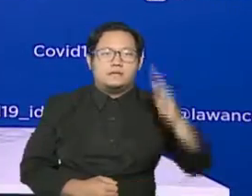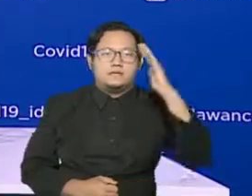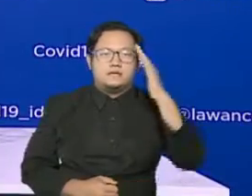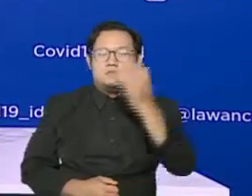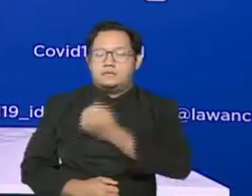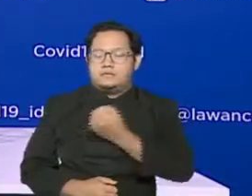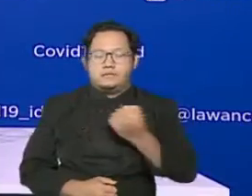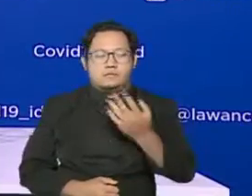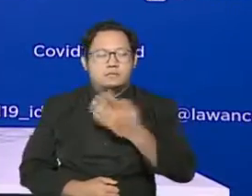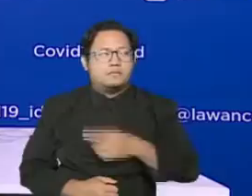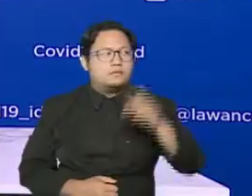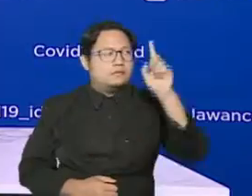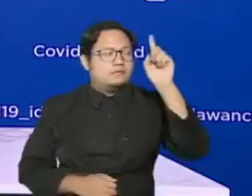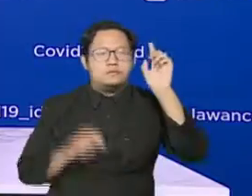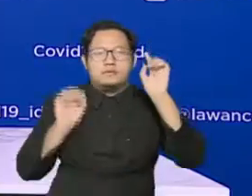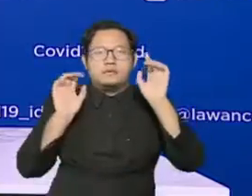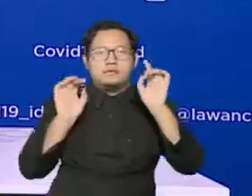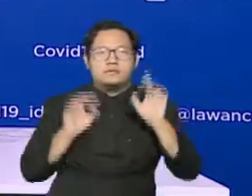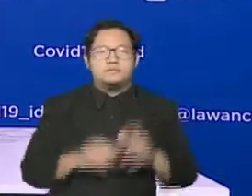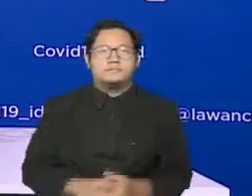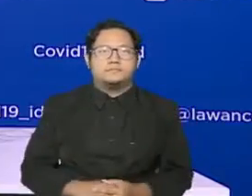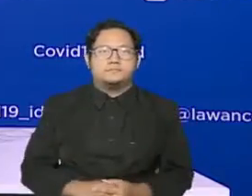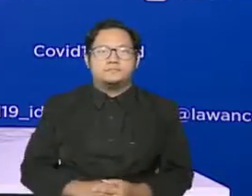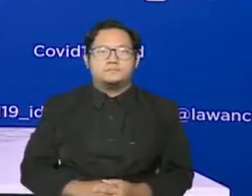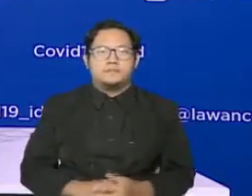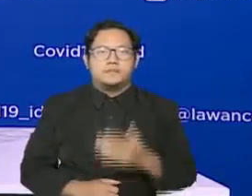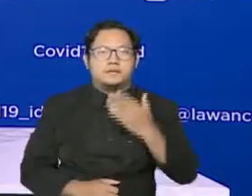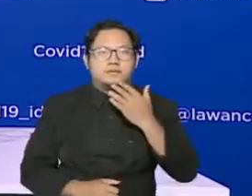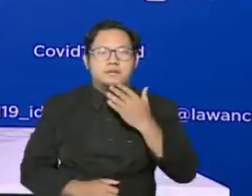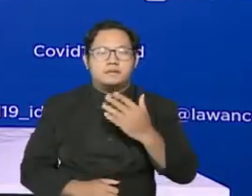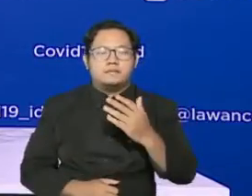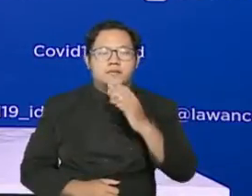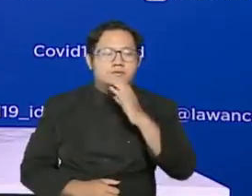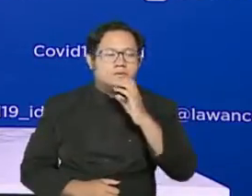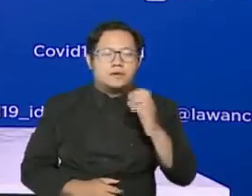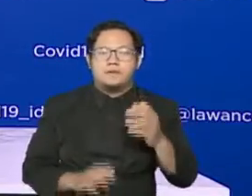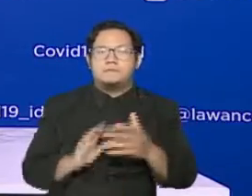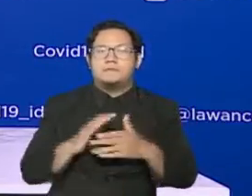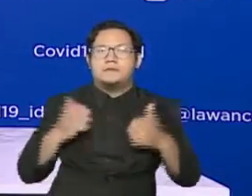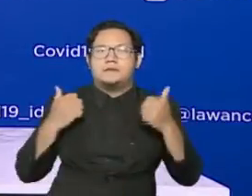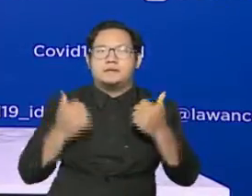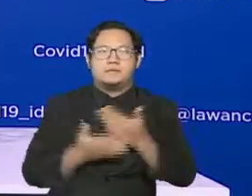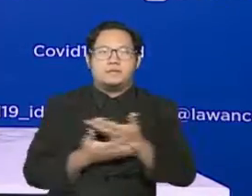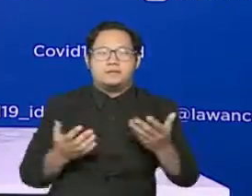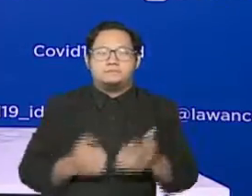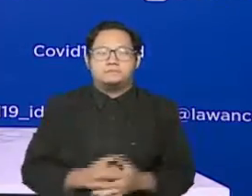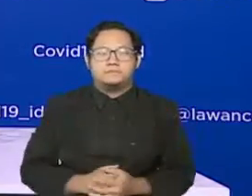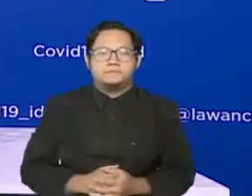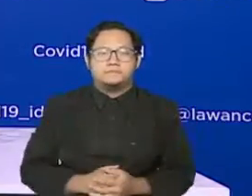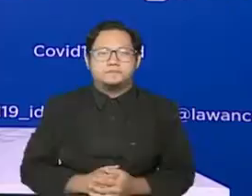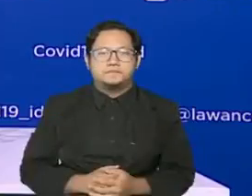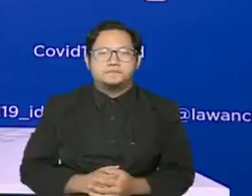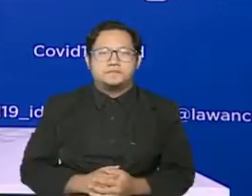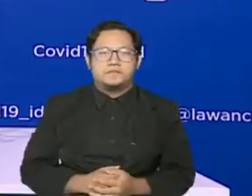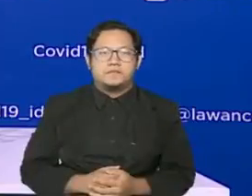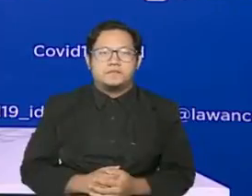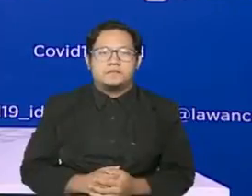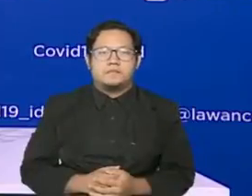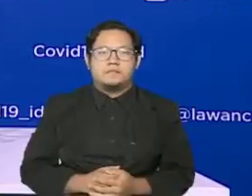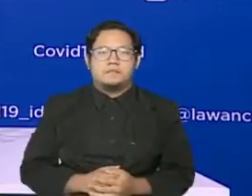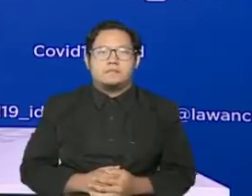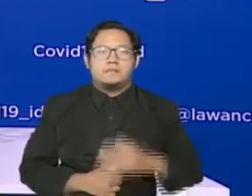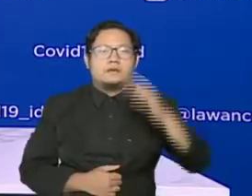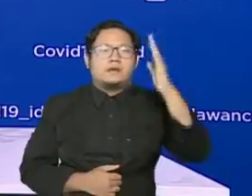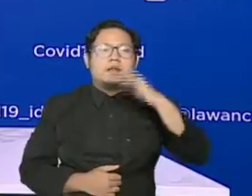Halo Assalamualaikum warahmatullahi wabarakatuh selamat sore salam sejahtera untuk kita semuanya Hari ini